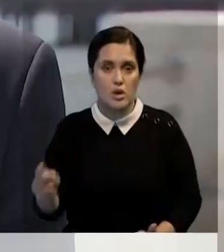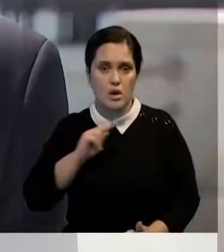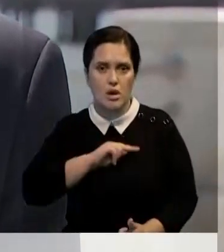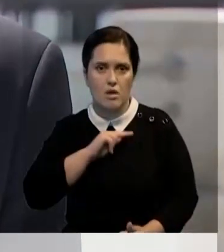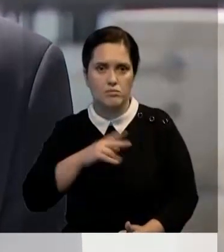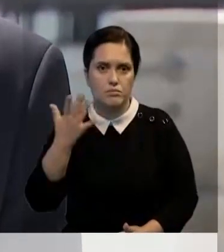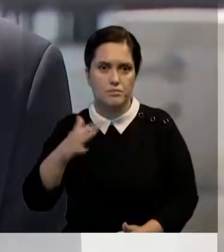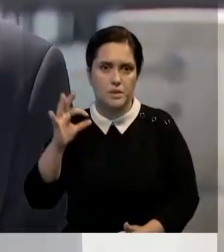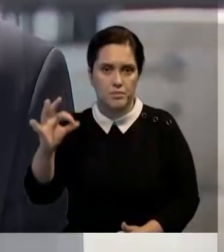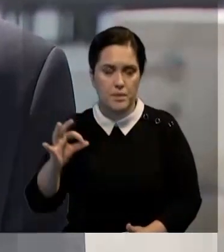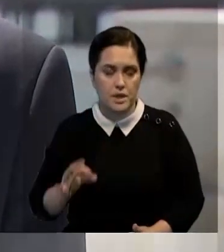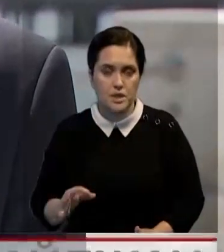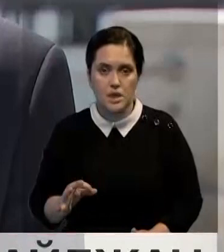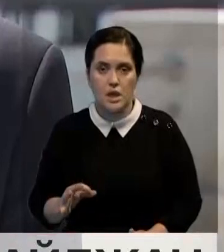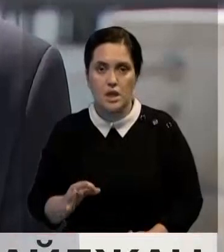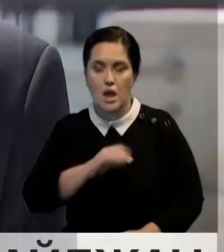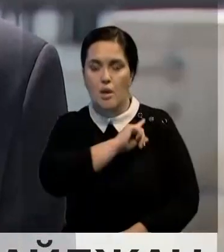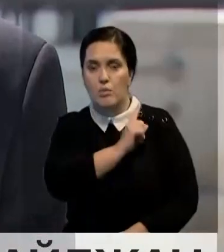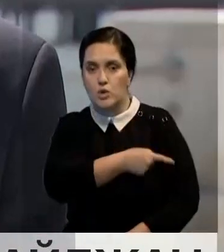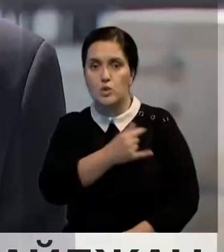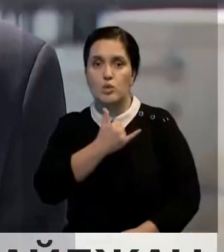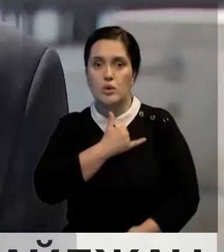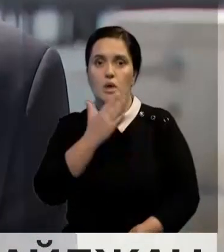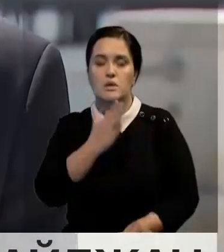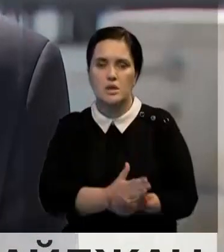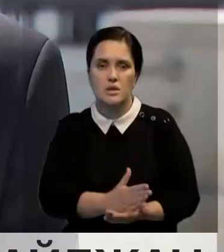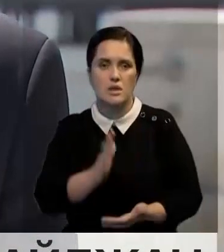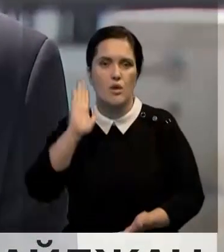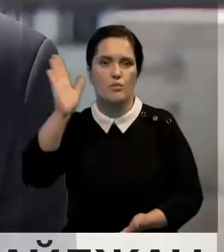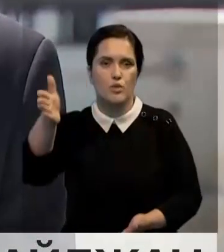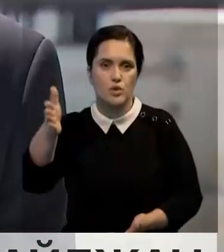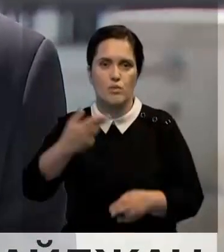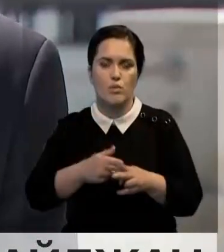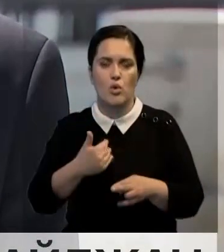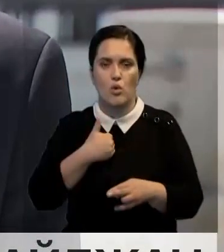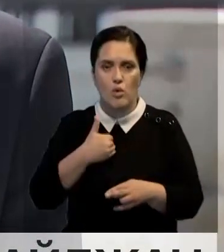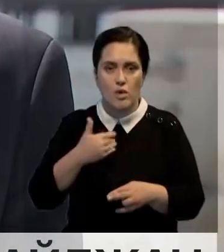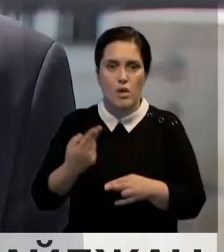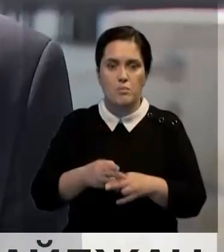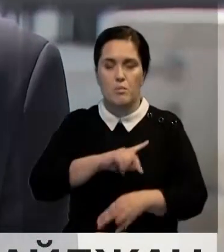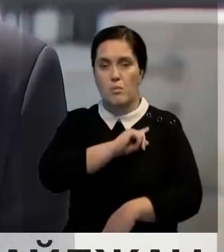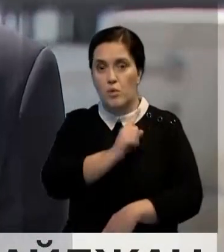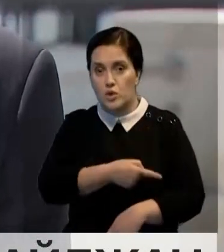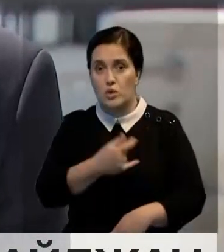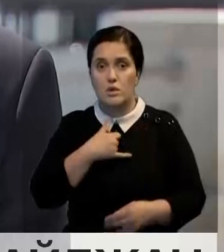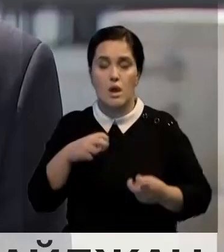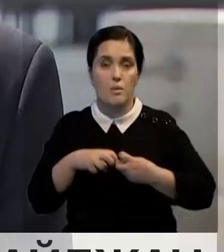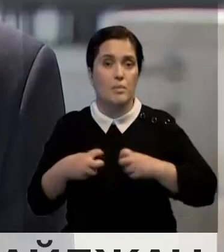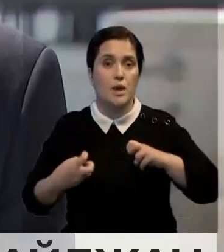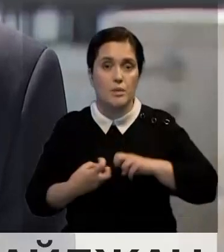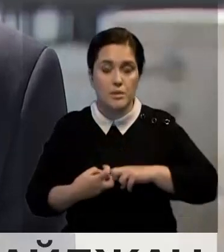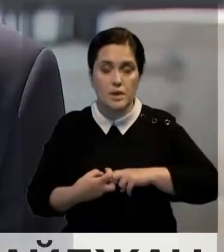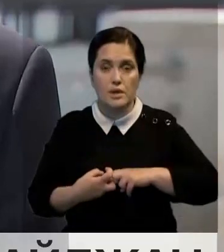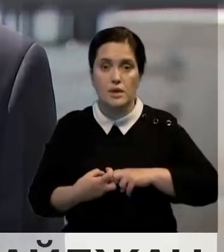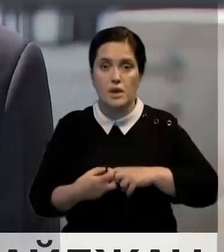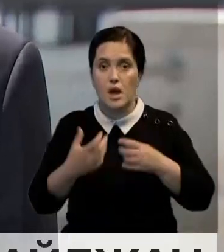половину своей мощности. То есть у нас есть задел, чтобы заполнять эту инфраструктуру. Но у нас проблема заключается в том,